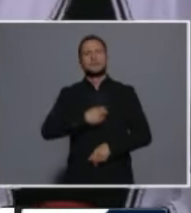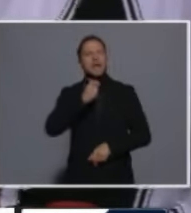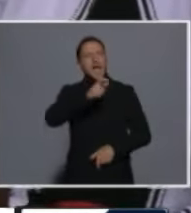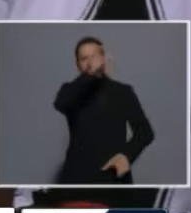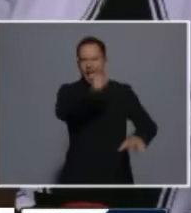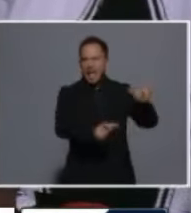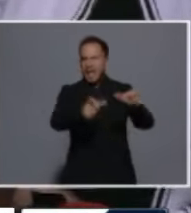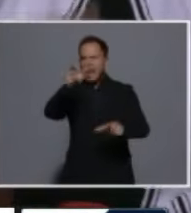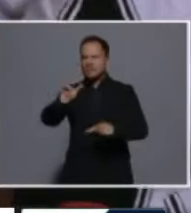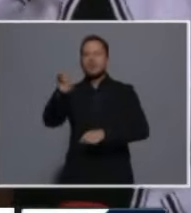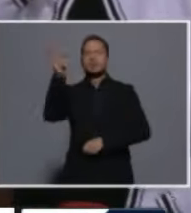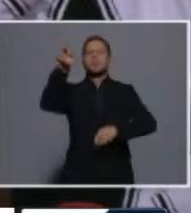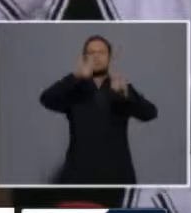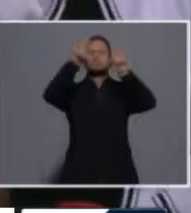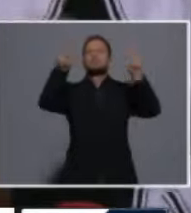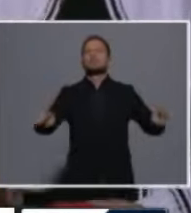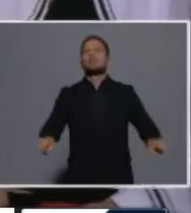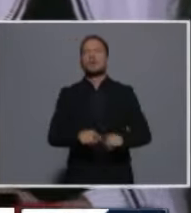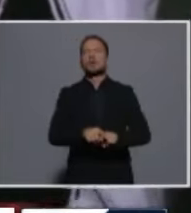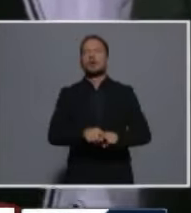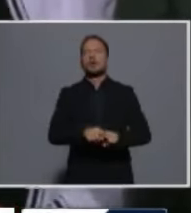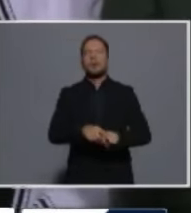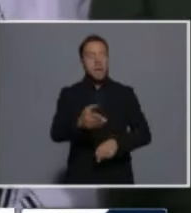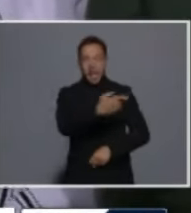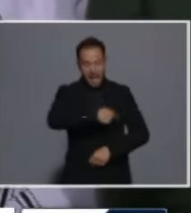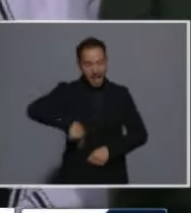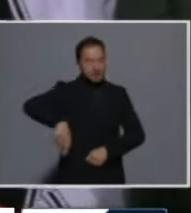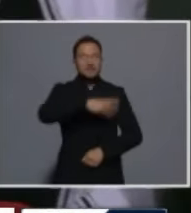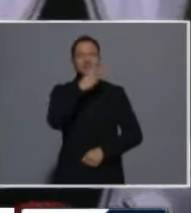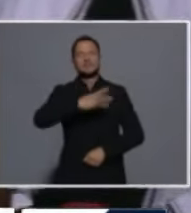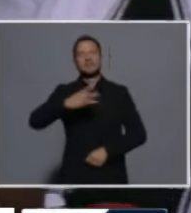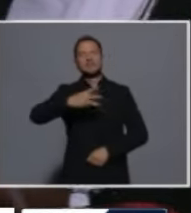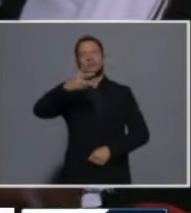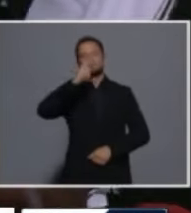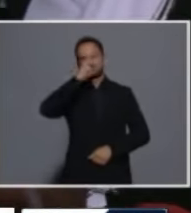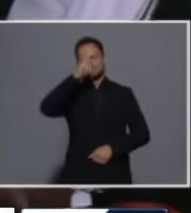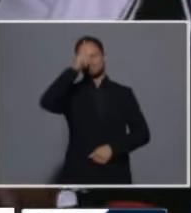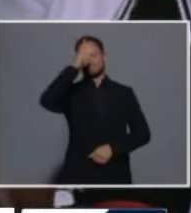σε ένα ψηφοδέλτιο για το οποίο έχουμε κάθε λόγο να καμαρώνουμε. Το ψηφοδέλτιο